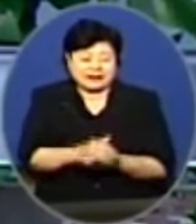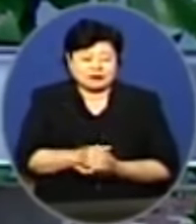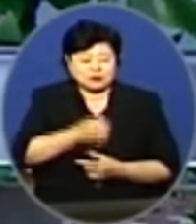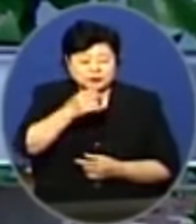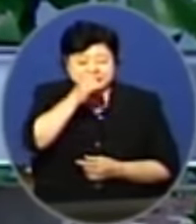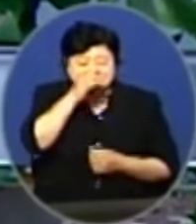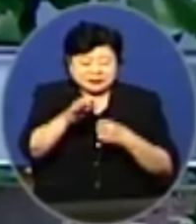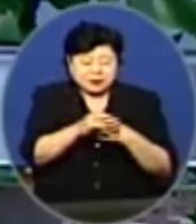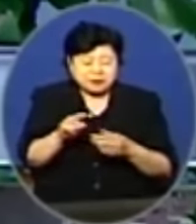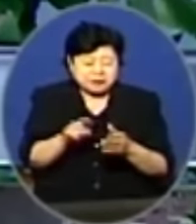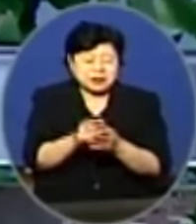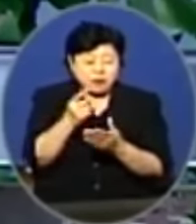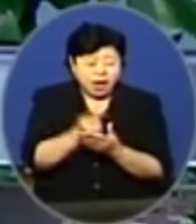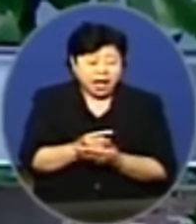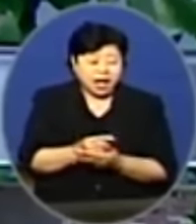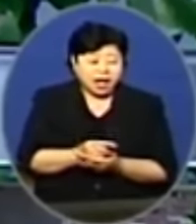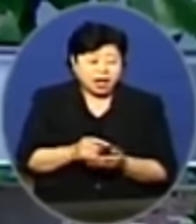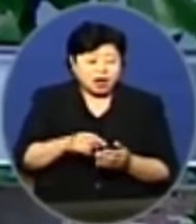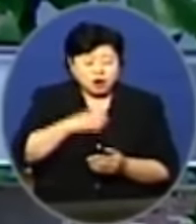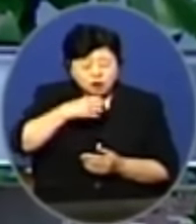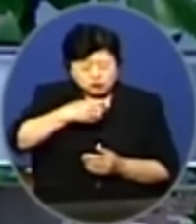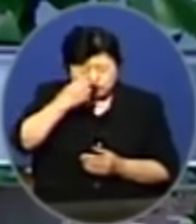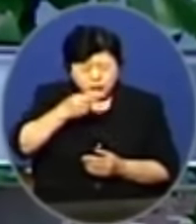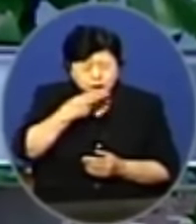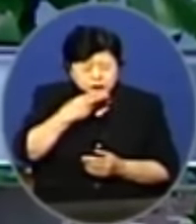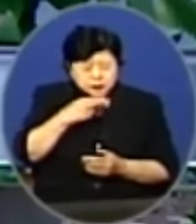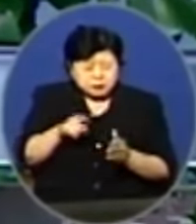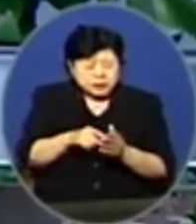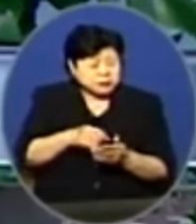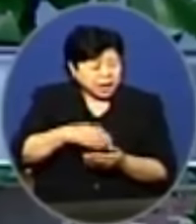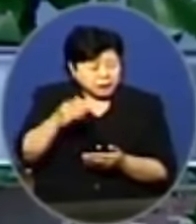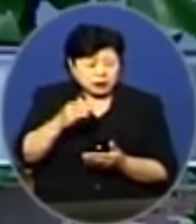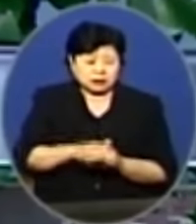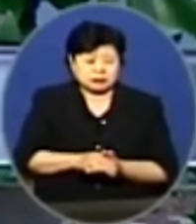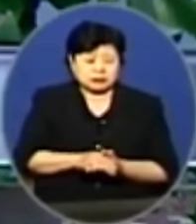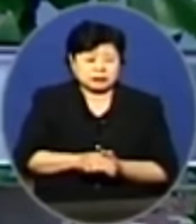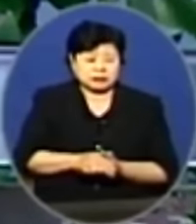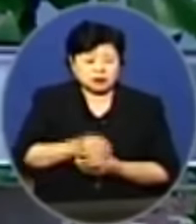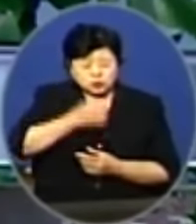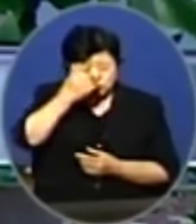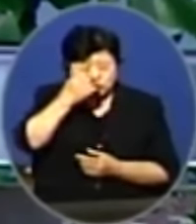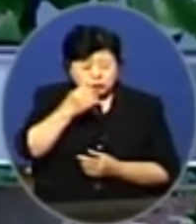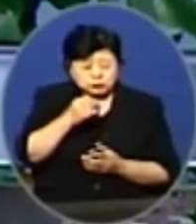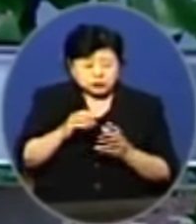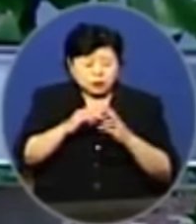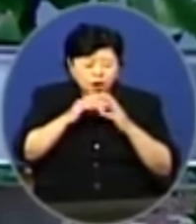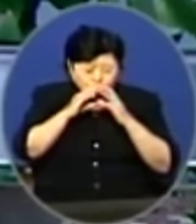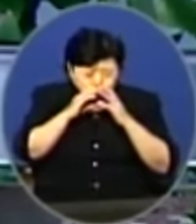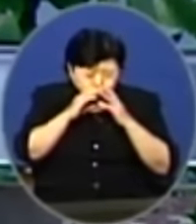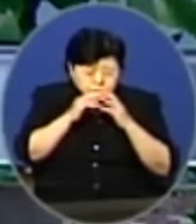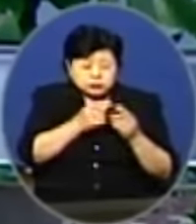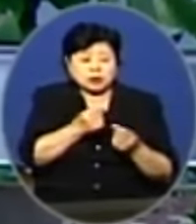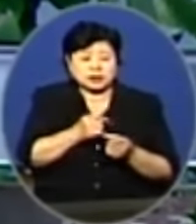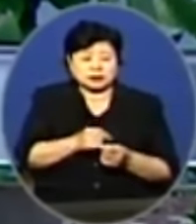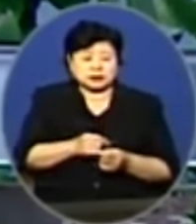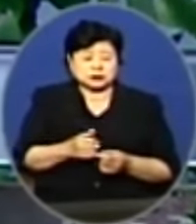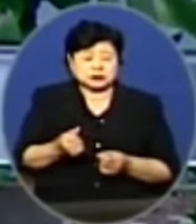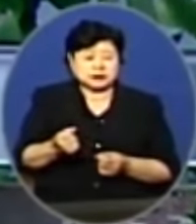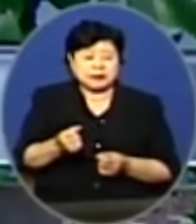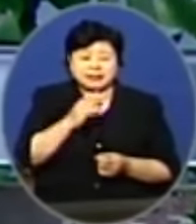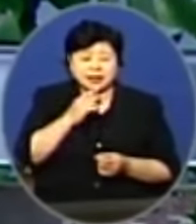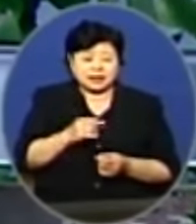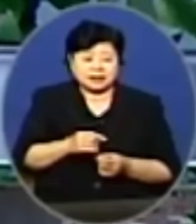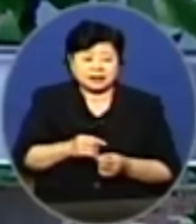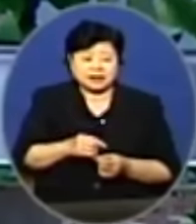꿈이 있으면 믿음이 오고 꿈이 없으면 믿음이 가버리는 것입니다. 꿈은 고무풍선과 같습니다. 꿈은 손에 잡고 있으면 안